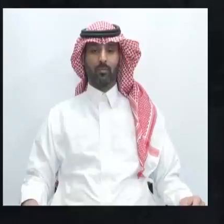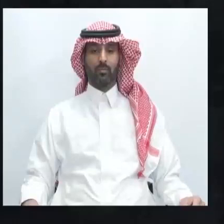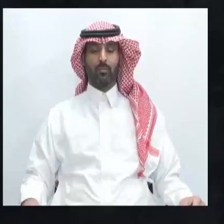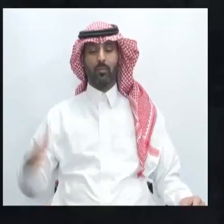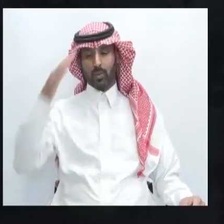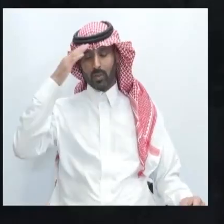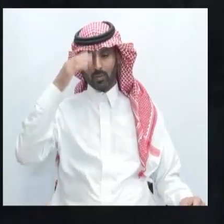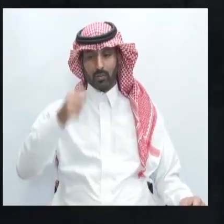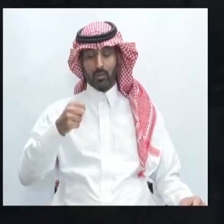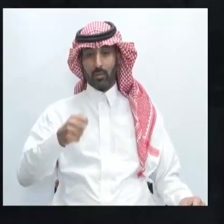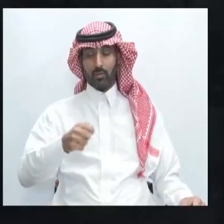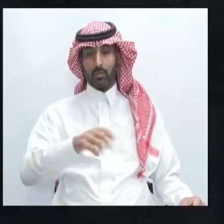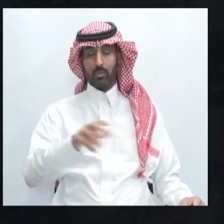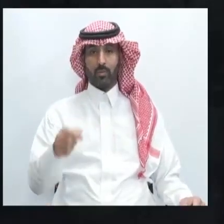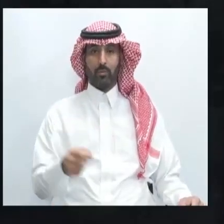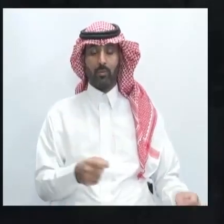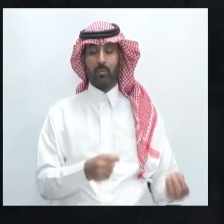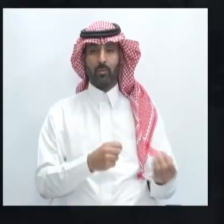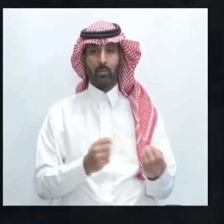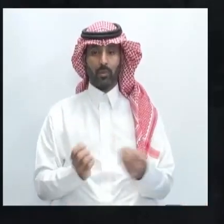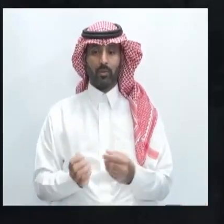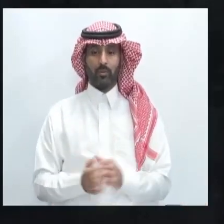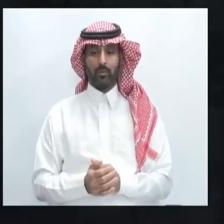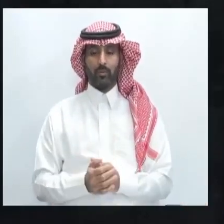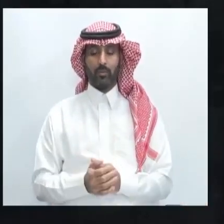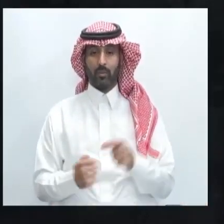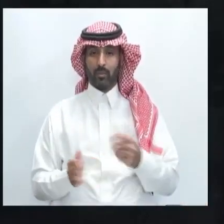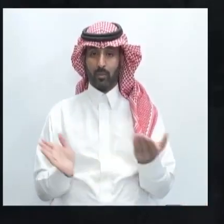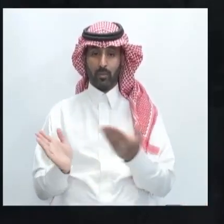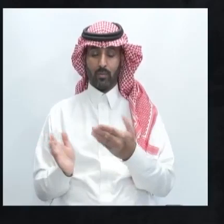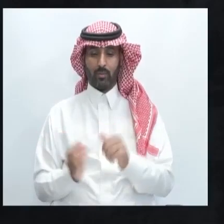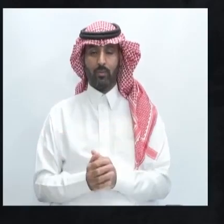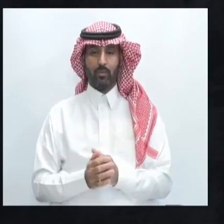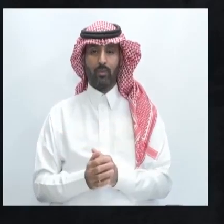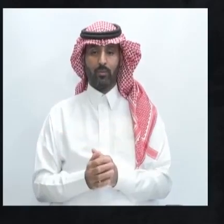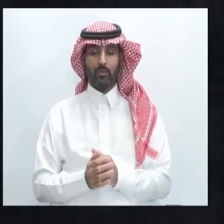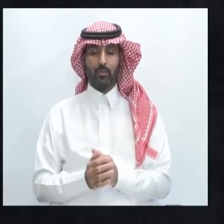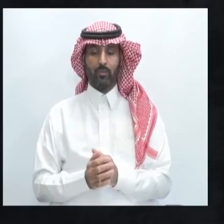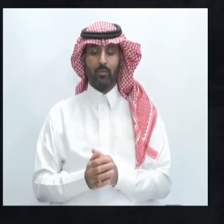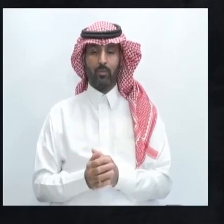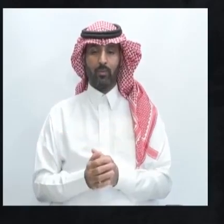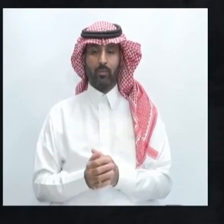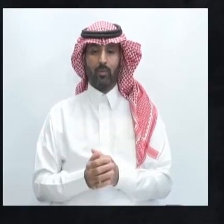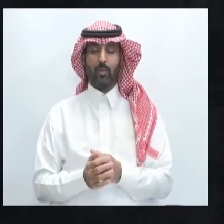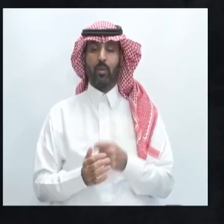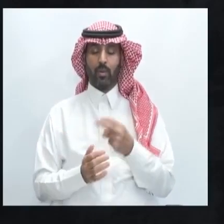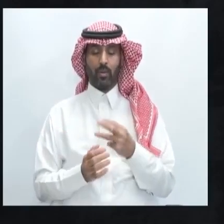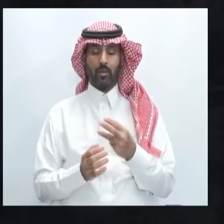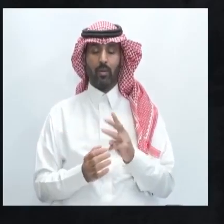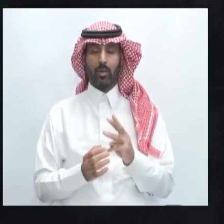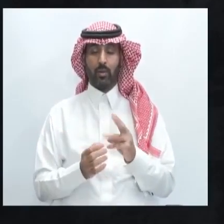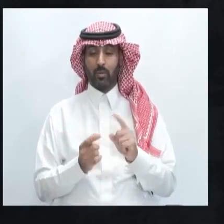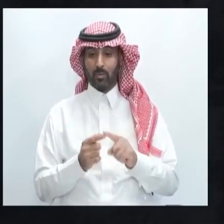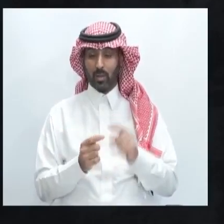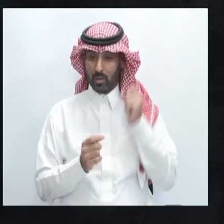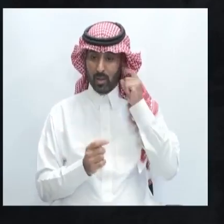السلام عليكم ورحمه الله وبركاته اهلا وسهلا بطلاب الصف الثالث متوسط في